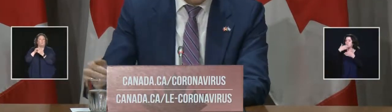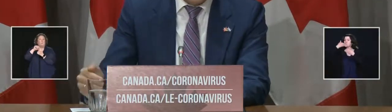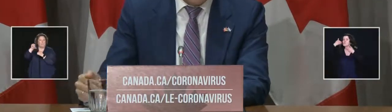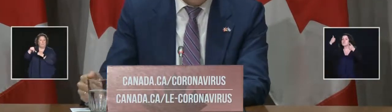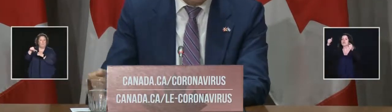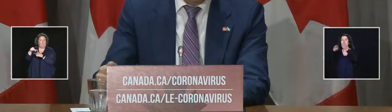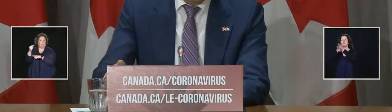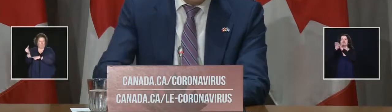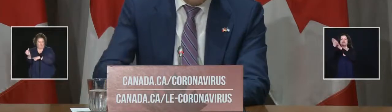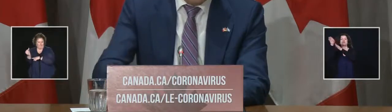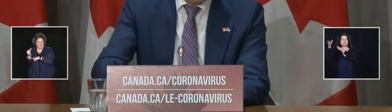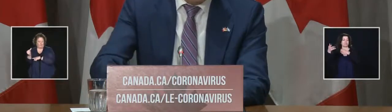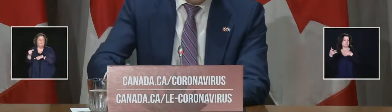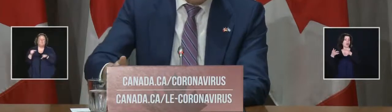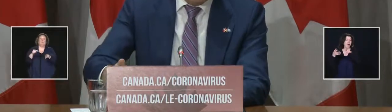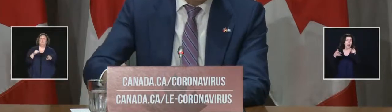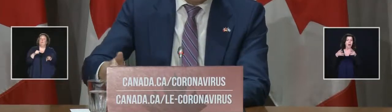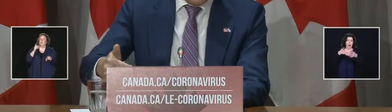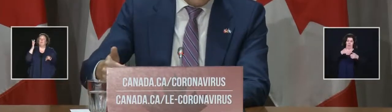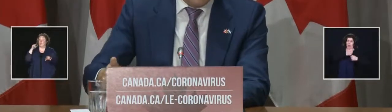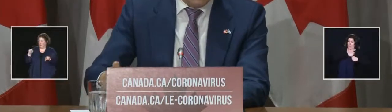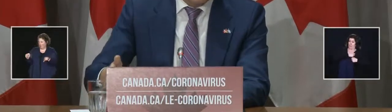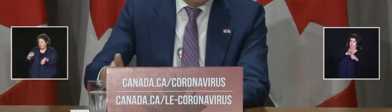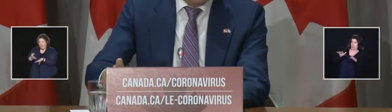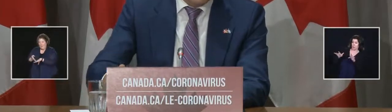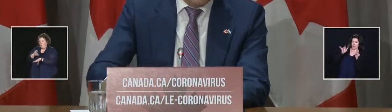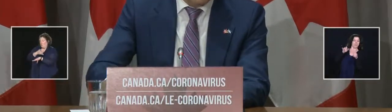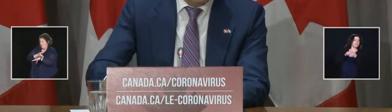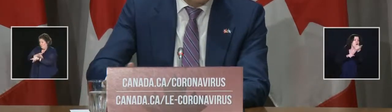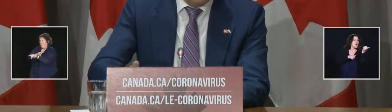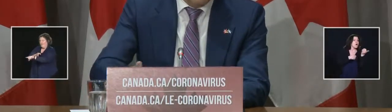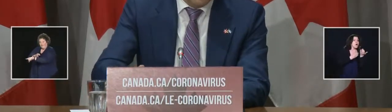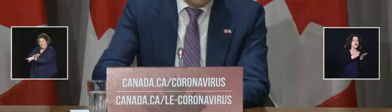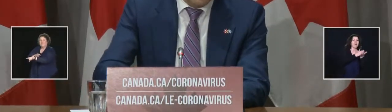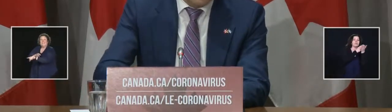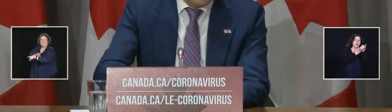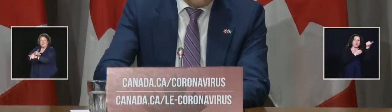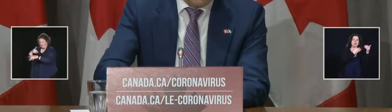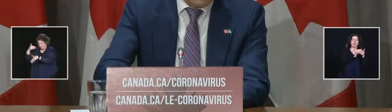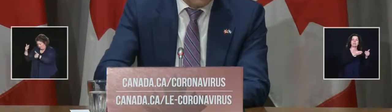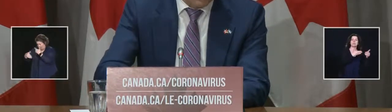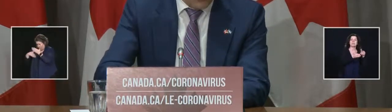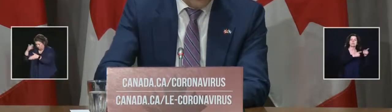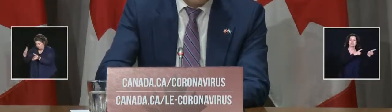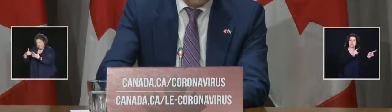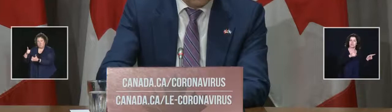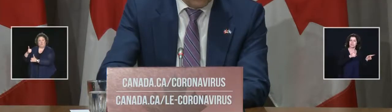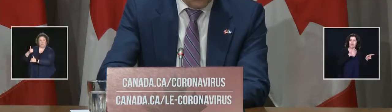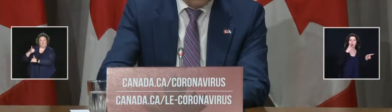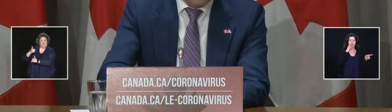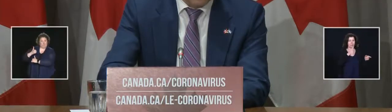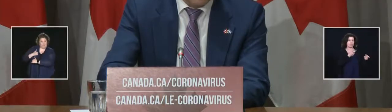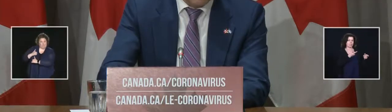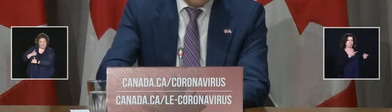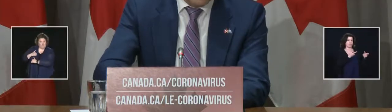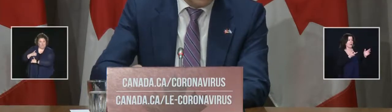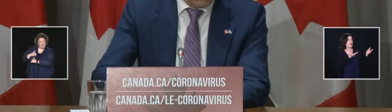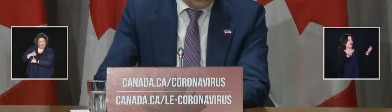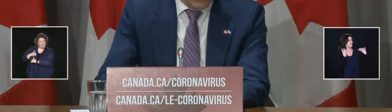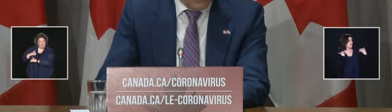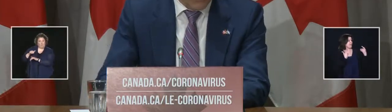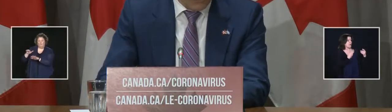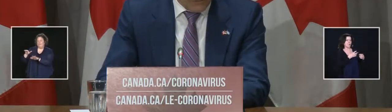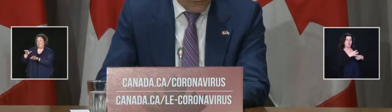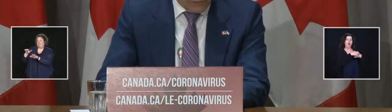aller ailleurs et pour à nouveau amener ailleurs des conditions qui étaient peut-être de orange ou rouge au départ à